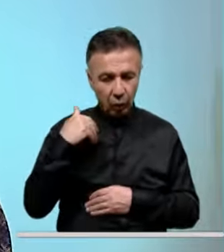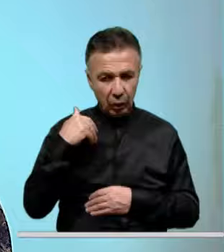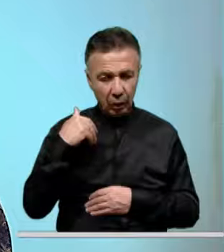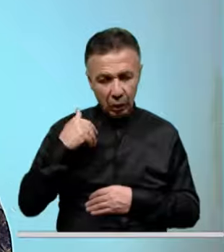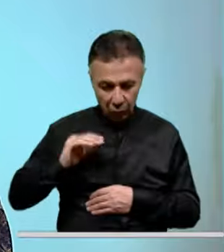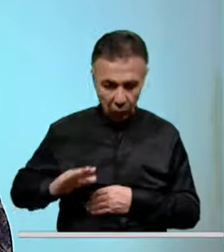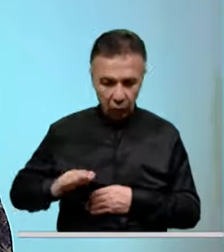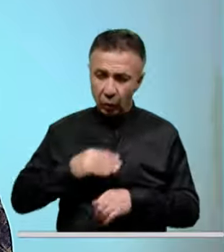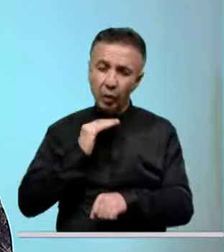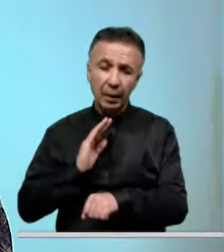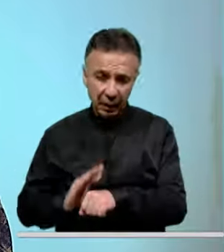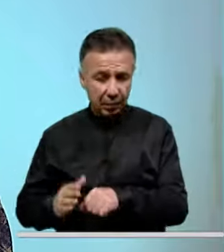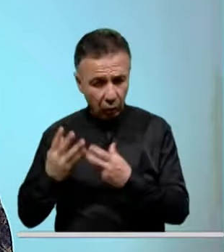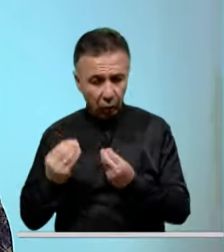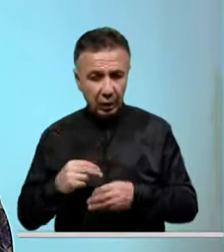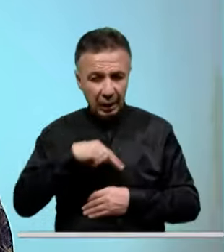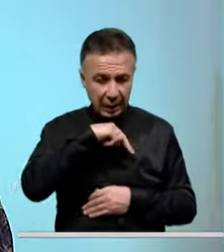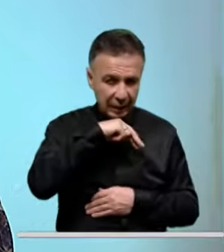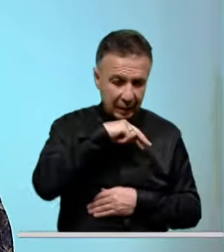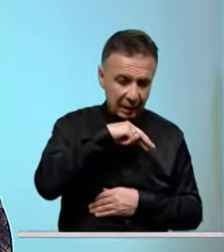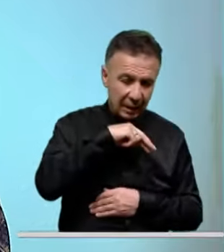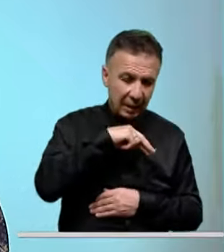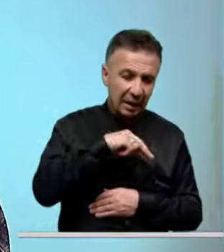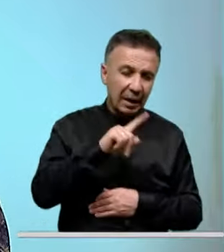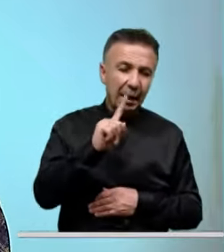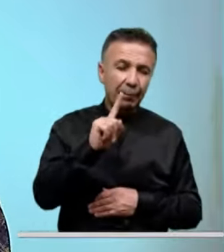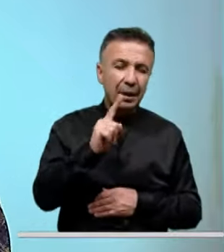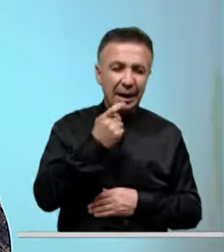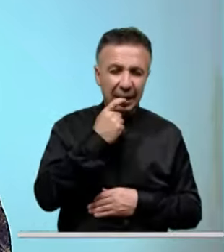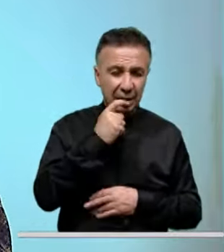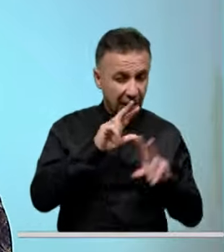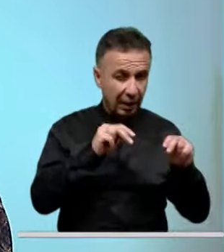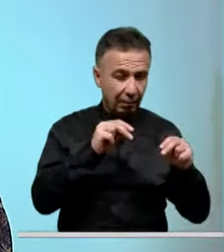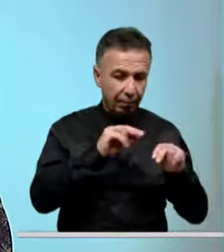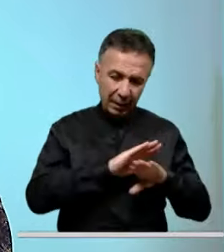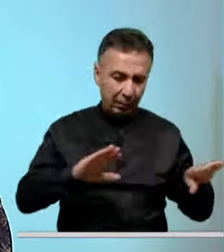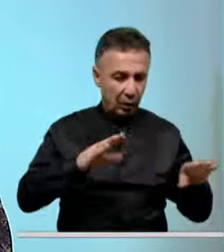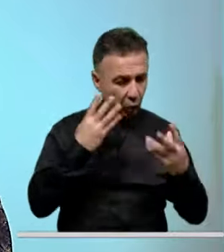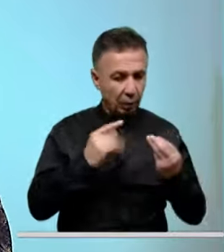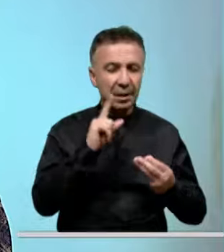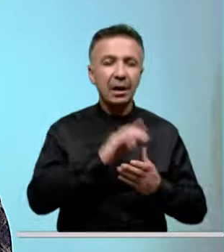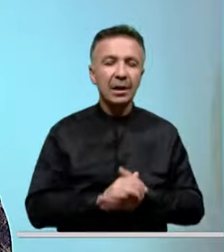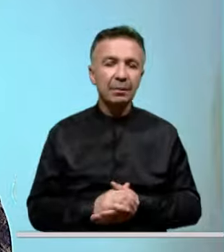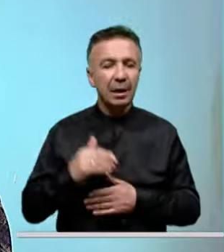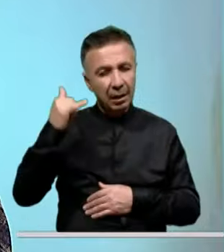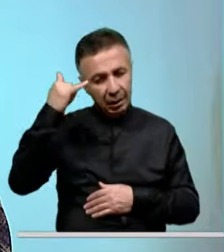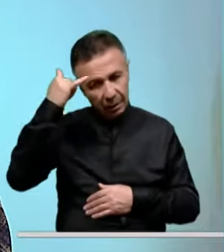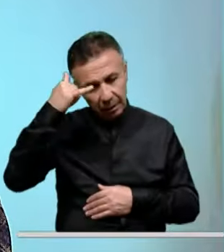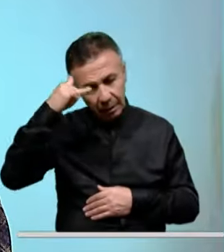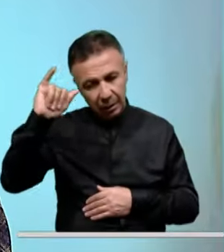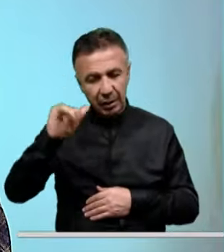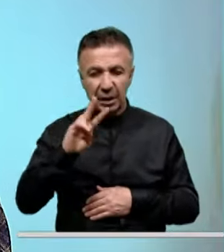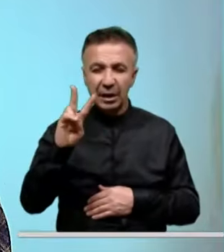kurban edilebilir. Keçiler 1 yaşını doldurmuş olmalı. Sığır cinsi 2